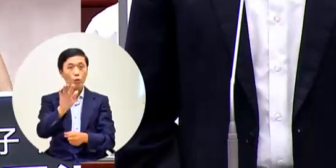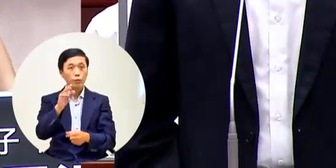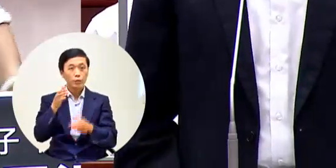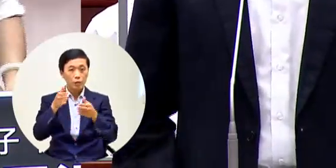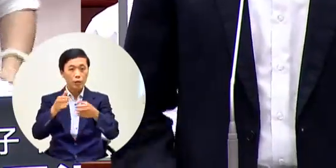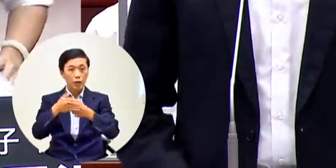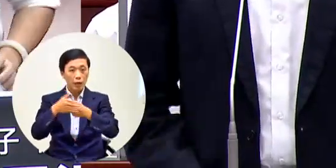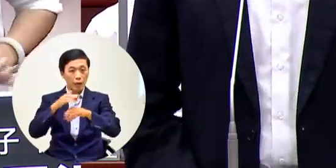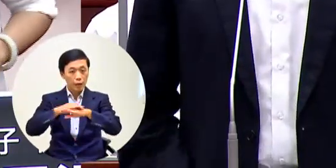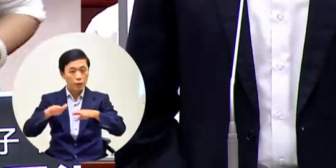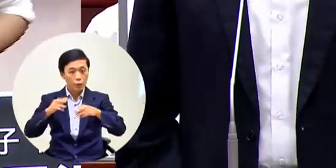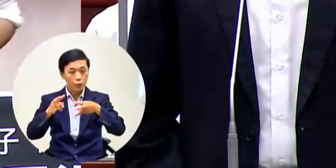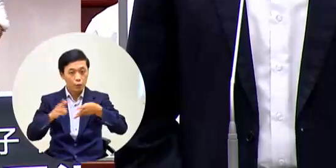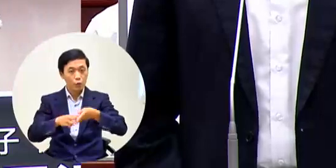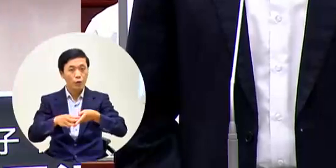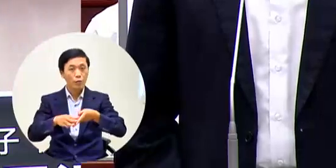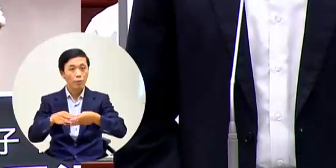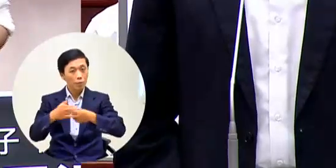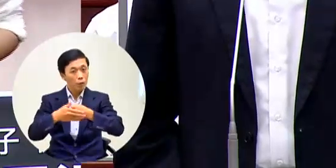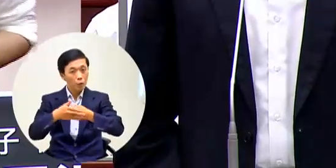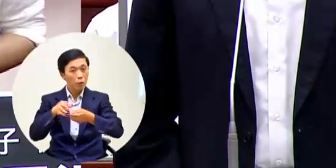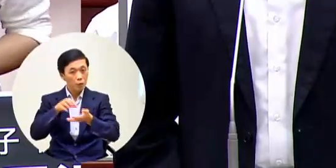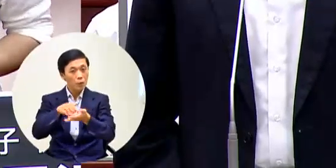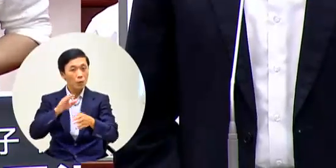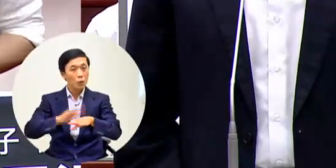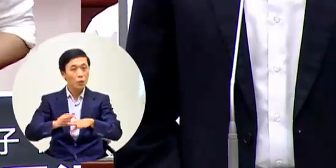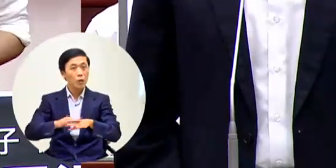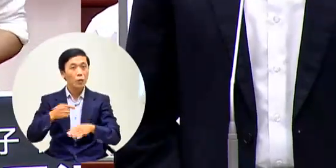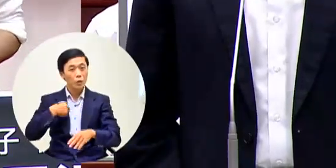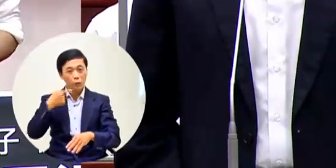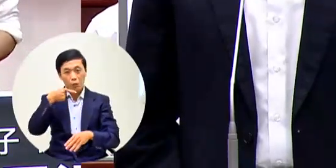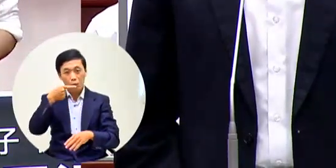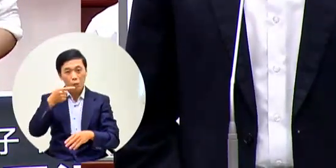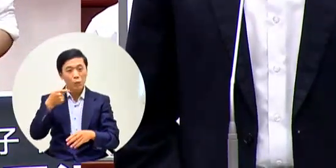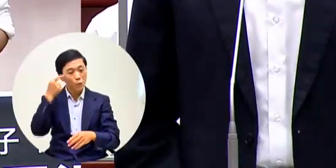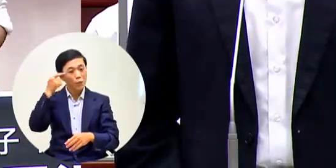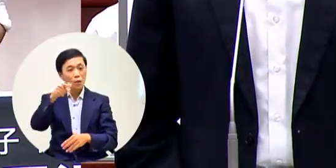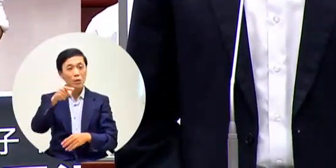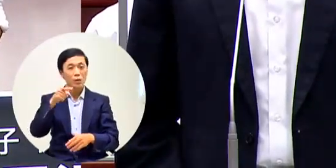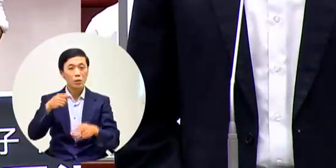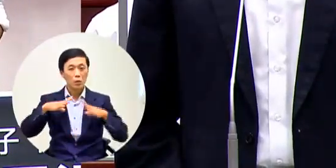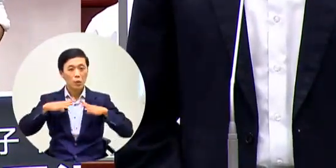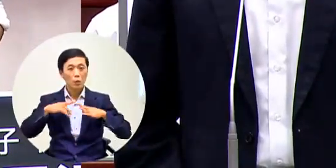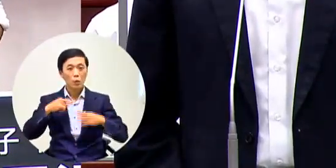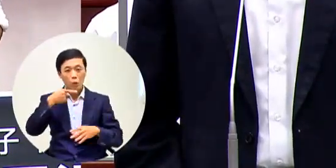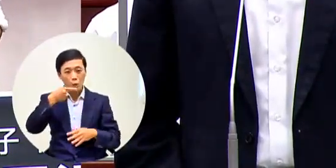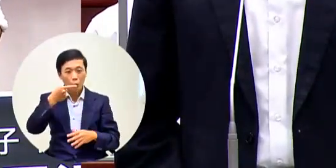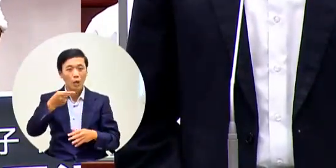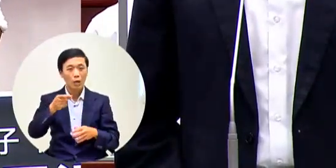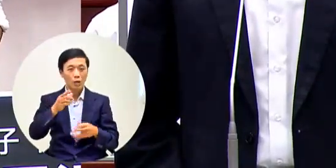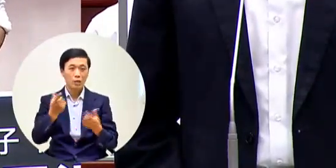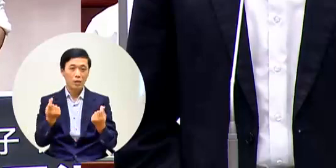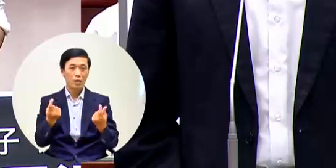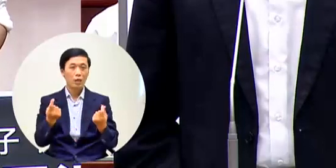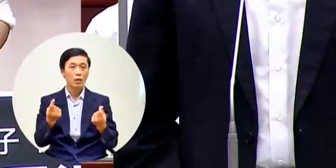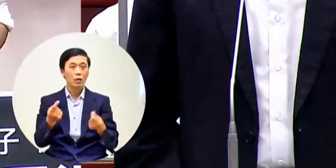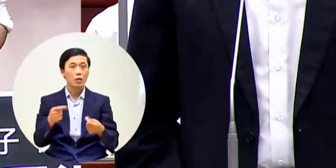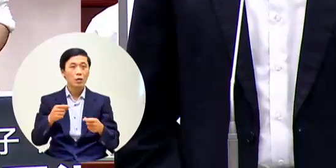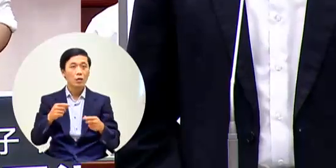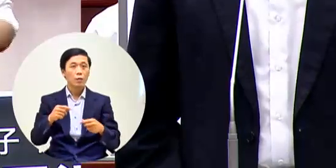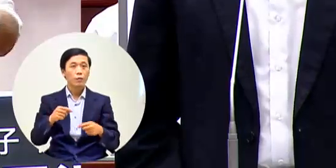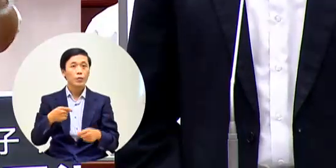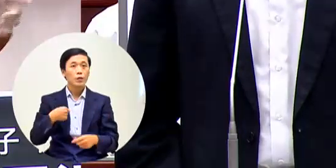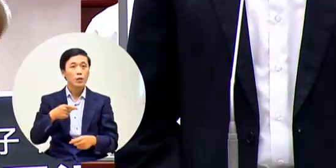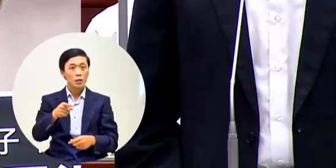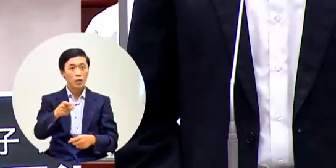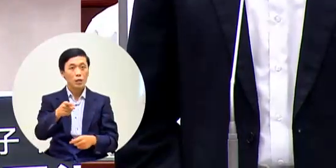全。 局长，我觉得你还是在讲官腔官调，怎么去改，这样子好不好？你既